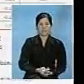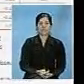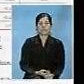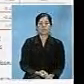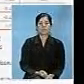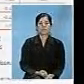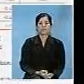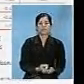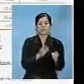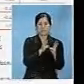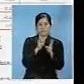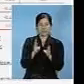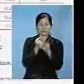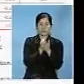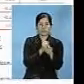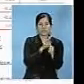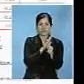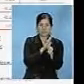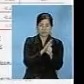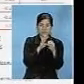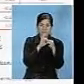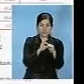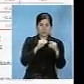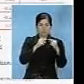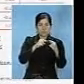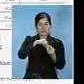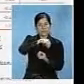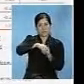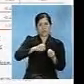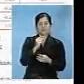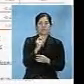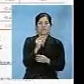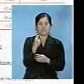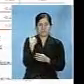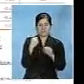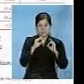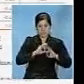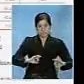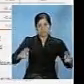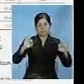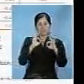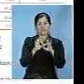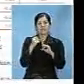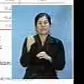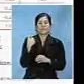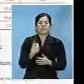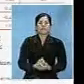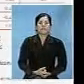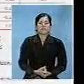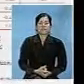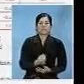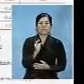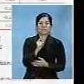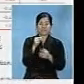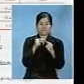การดูแลในภาคเศรษฐกิจต่างๆนั้นมีความสำคัญมีความจำเป็นปัจจัยที่ต้อง